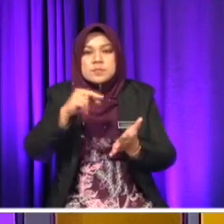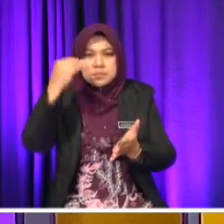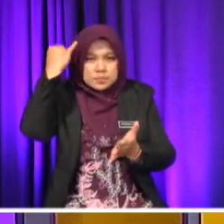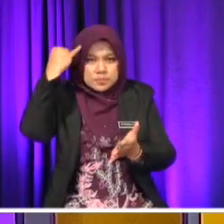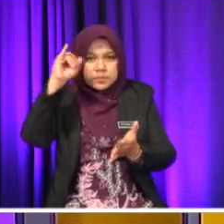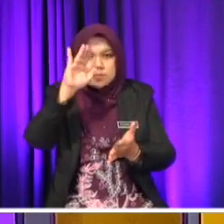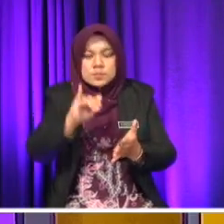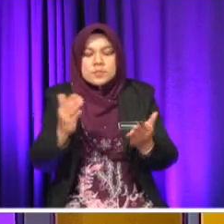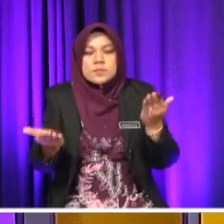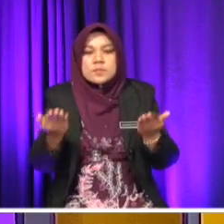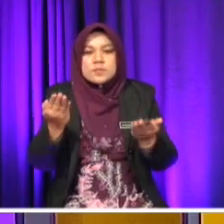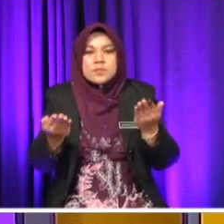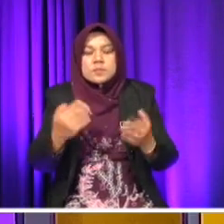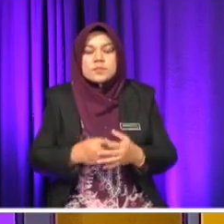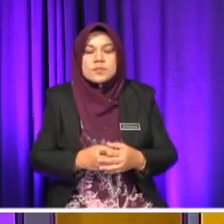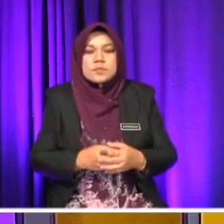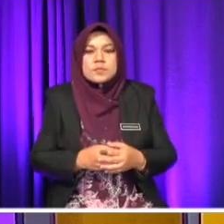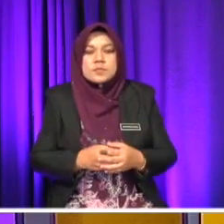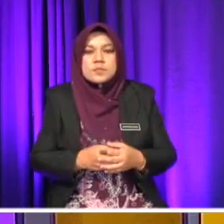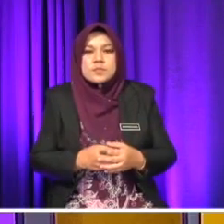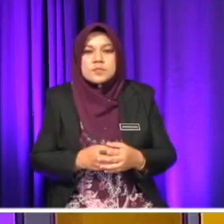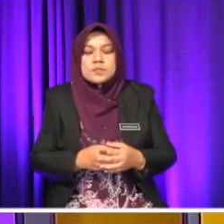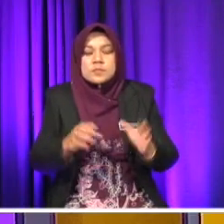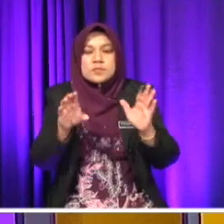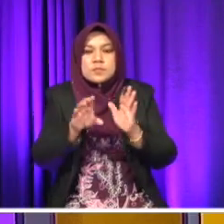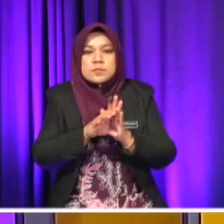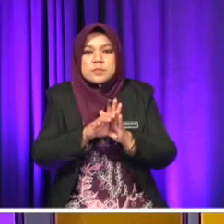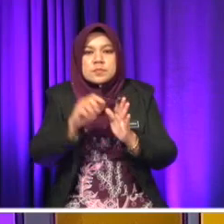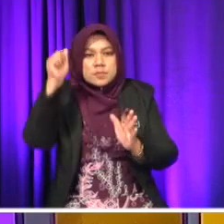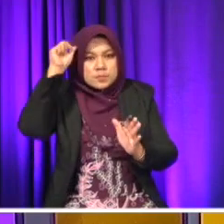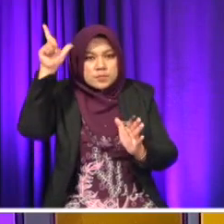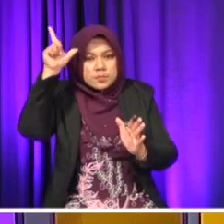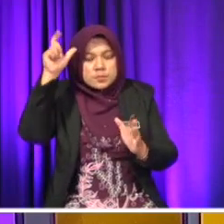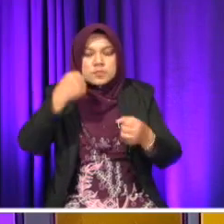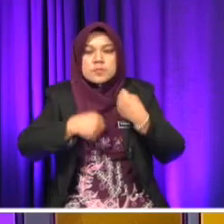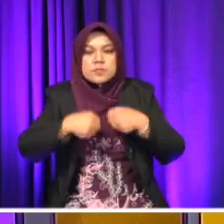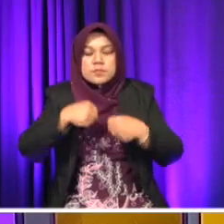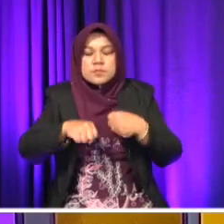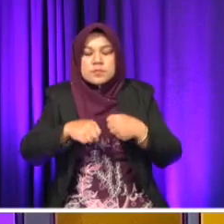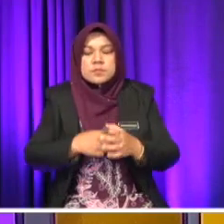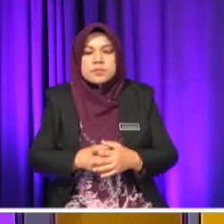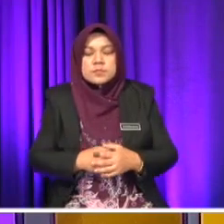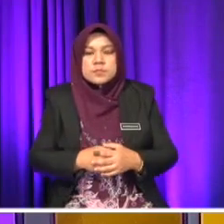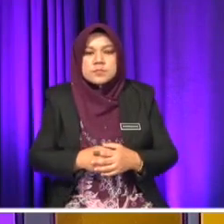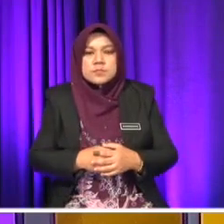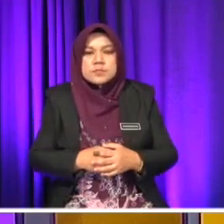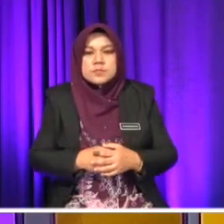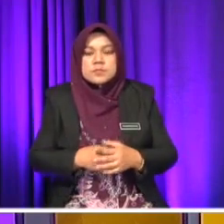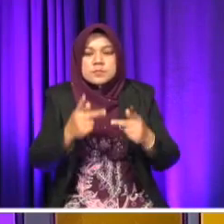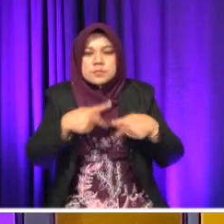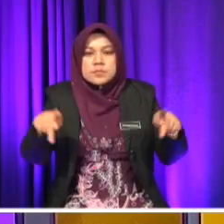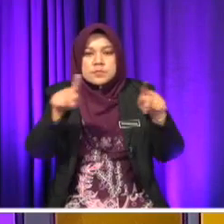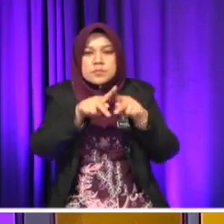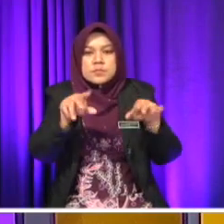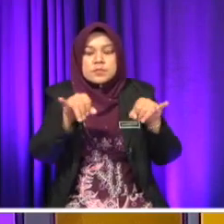seimbang makna seimbang kalau contoh Alif dia minat bersukan dia merupakan atlet di sekolah dan perlu